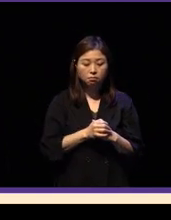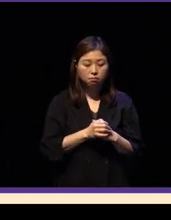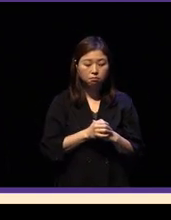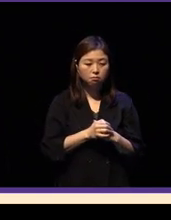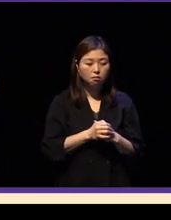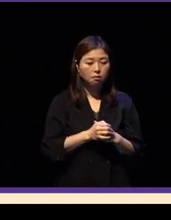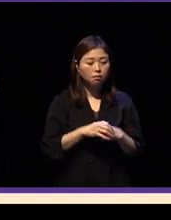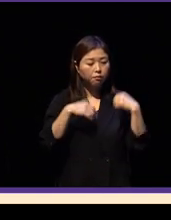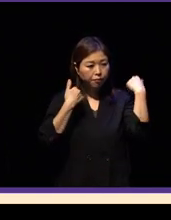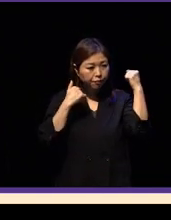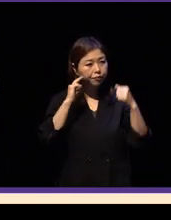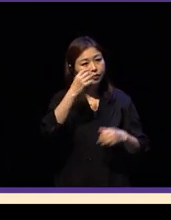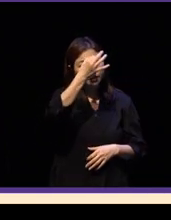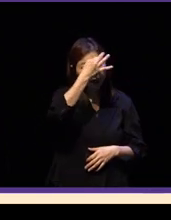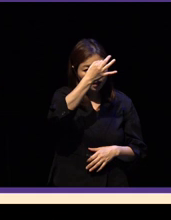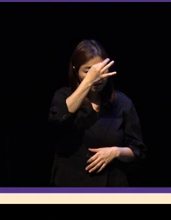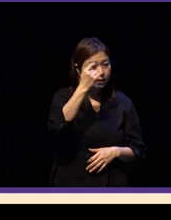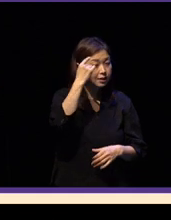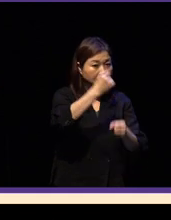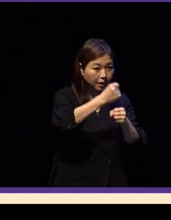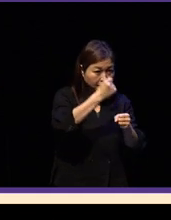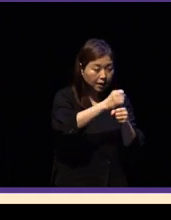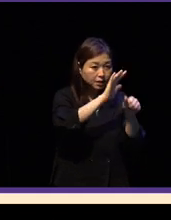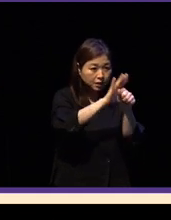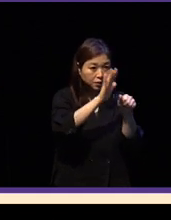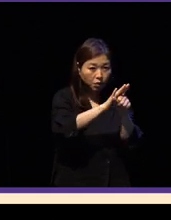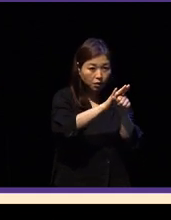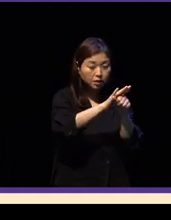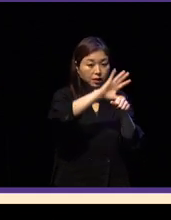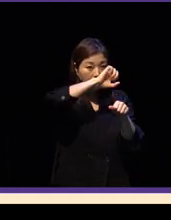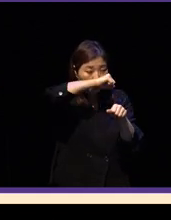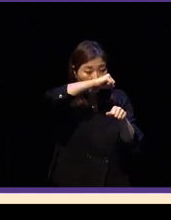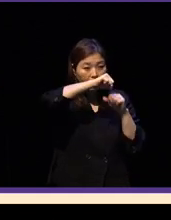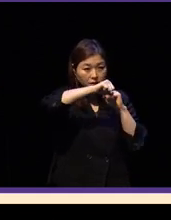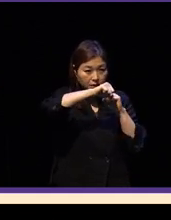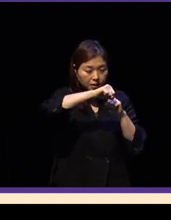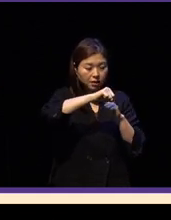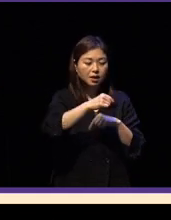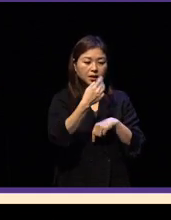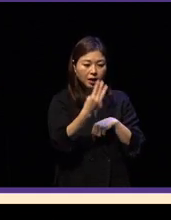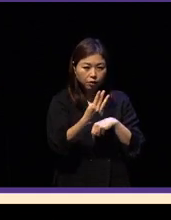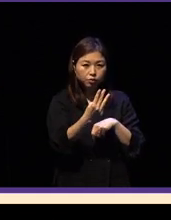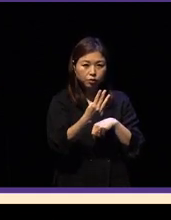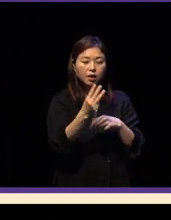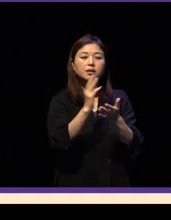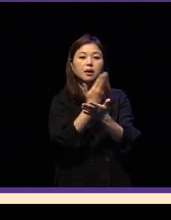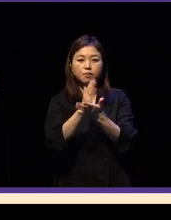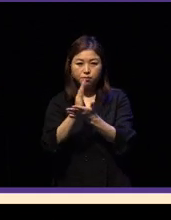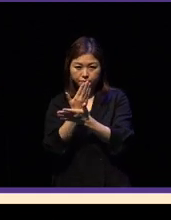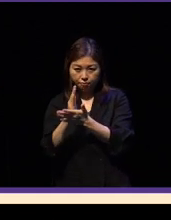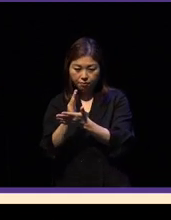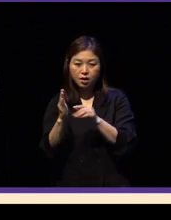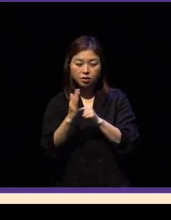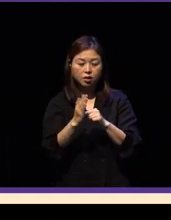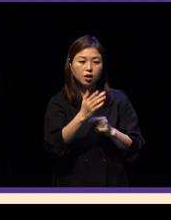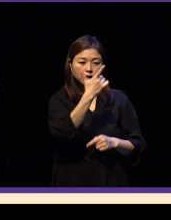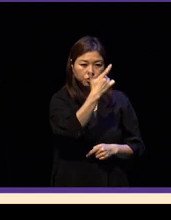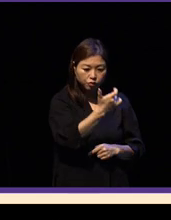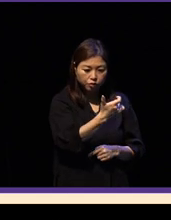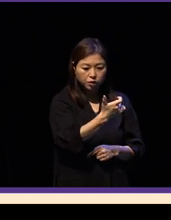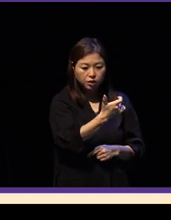지원 예산 196억 원을 나누기 3을 해서 연간 65억 원을